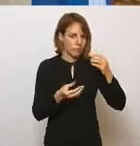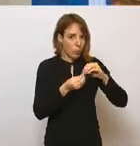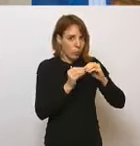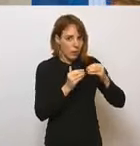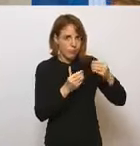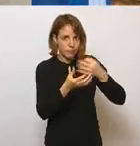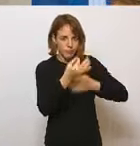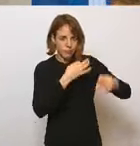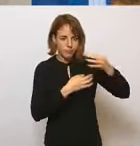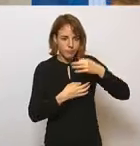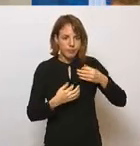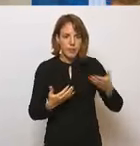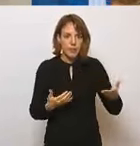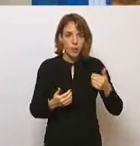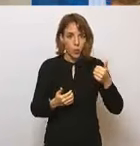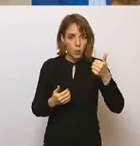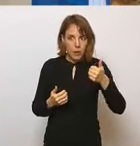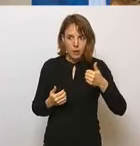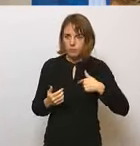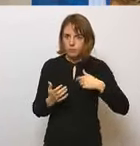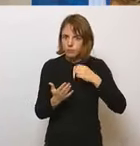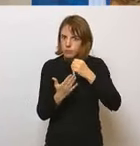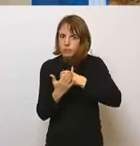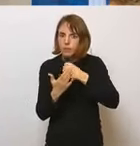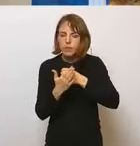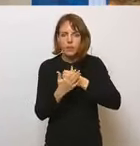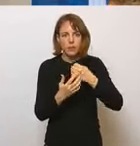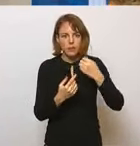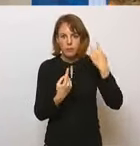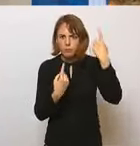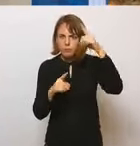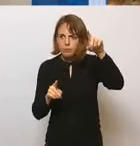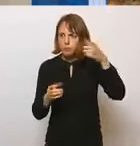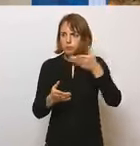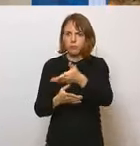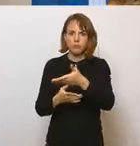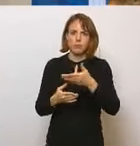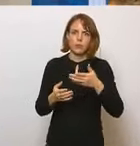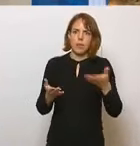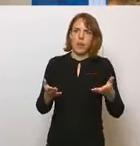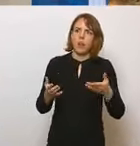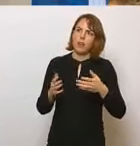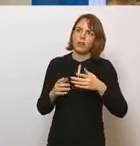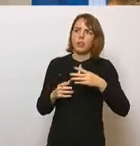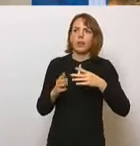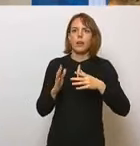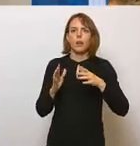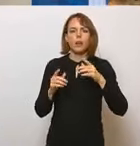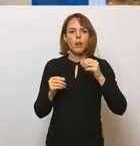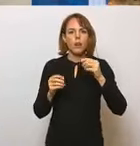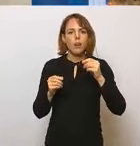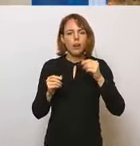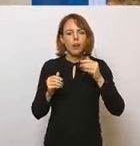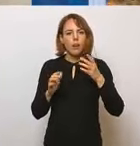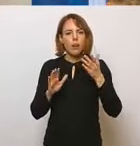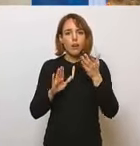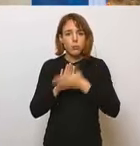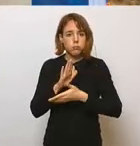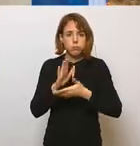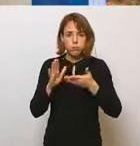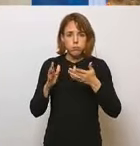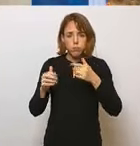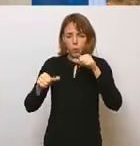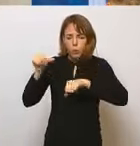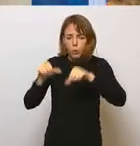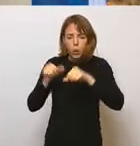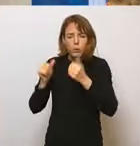être leurs propres avocats et devoir dénoncer des pratiques anticoncurrentielles, ça, déjà chez eux, ça développe des craintes, que